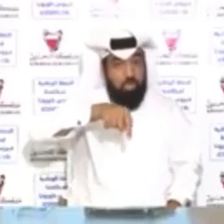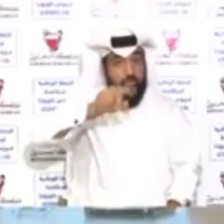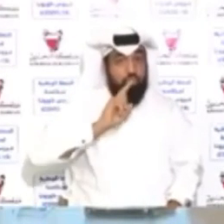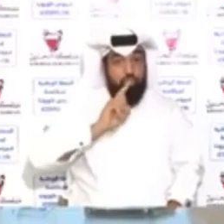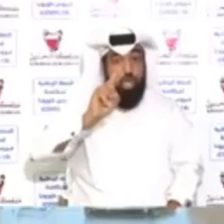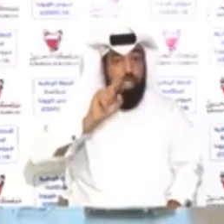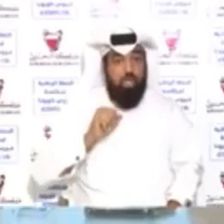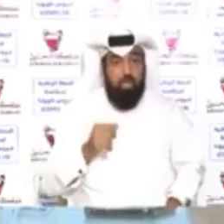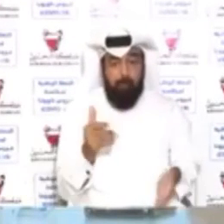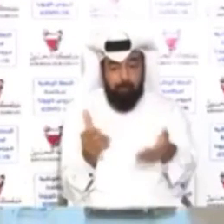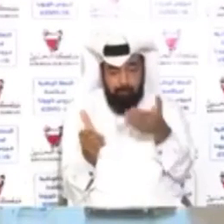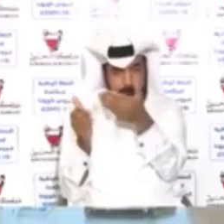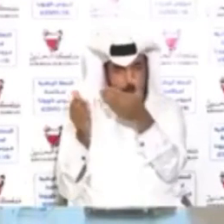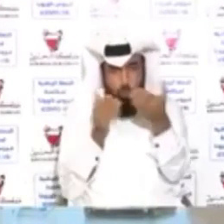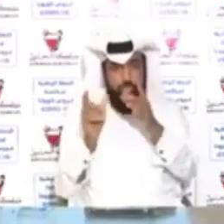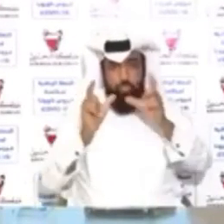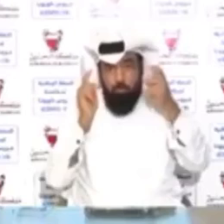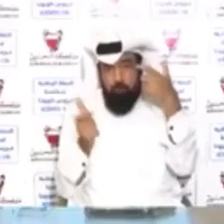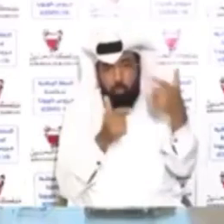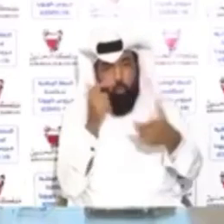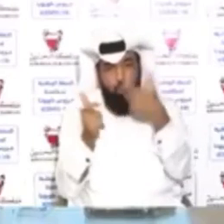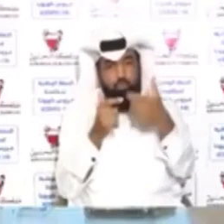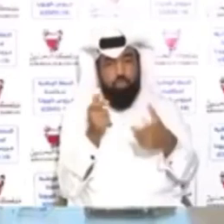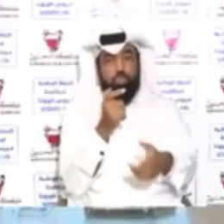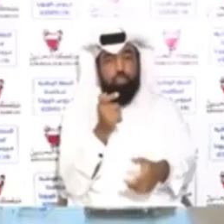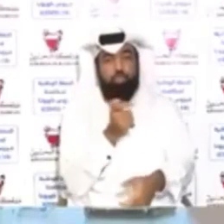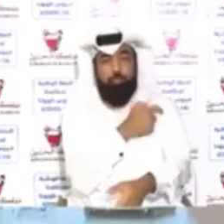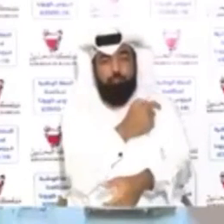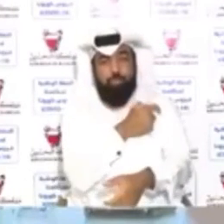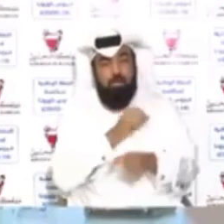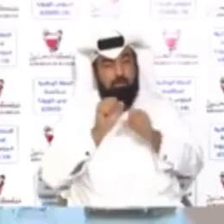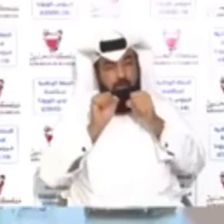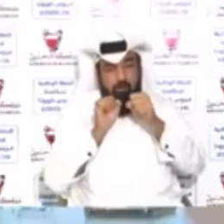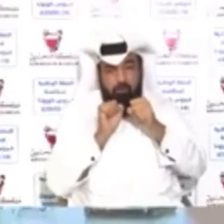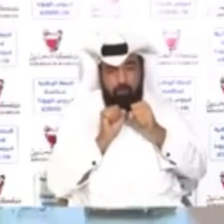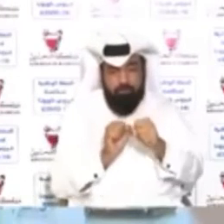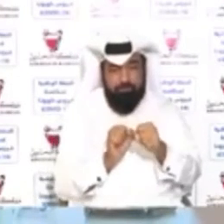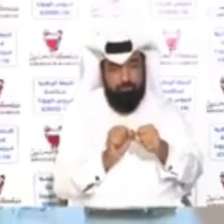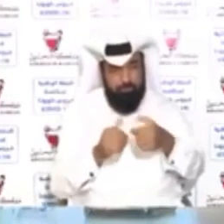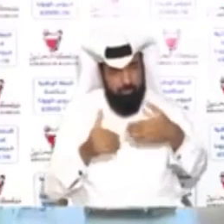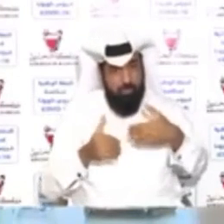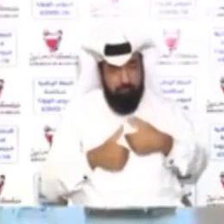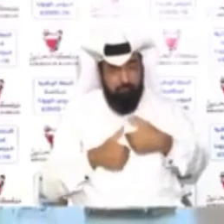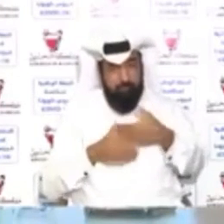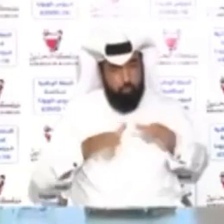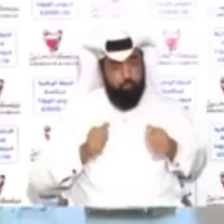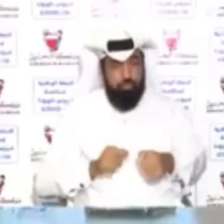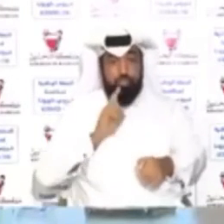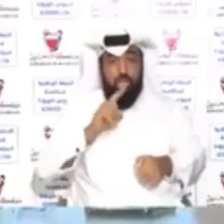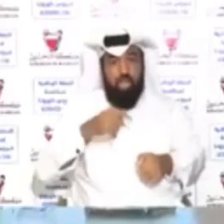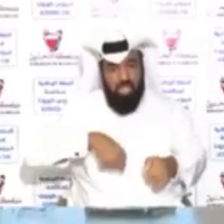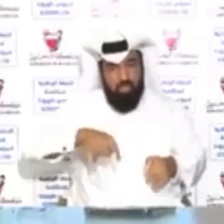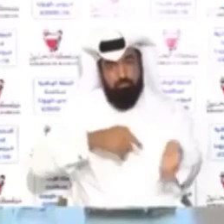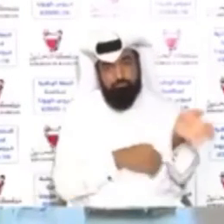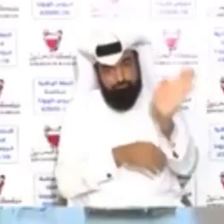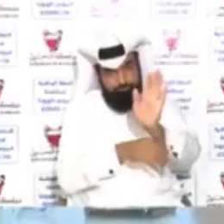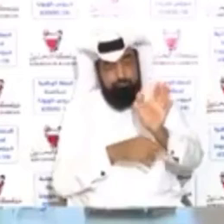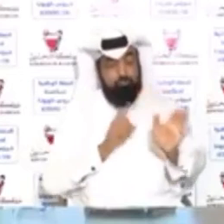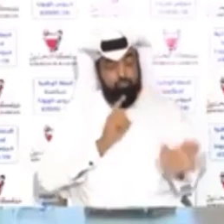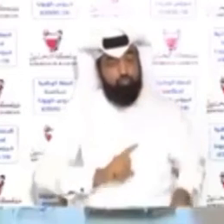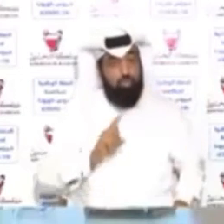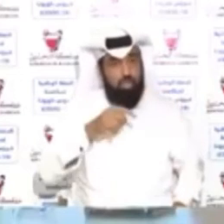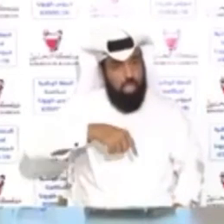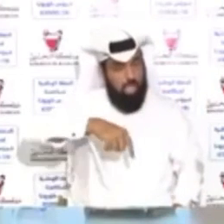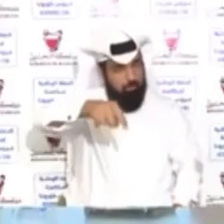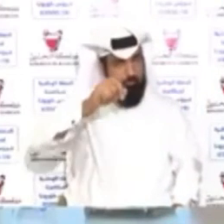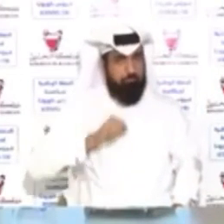بعد يؤكد على أن هناك فريق مختص أثناء هذه الجائحة، وأحب أؤكد على هذه المعلومة، فريق مختص فقط